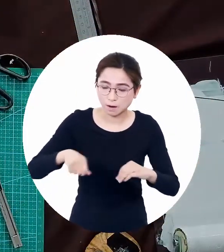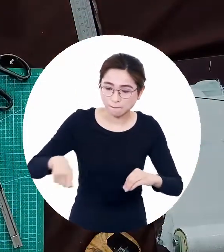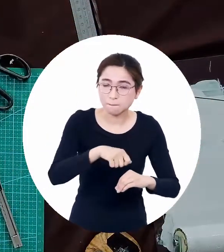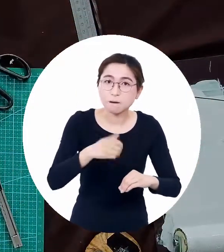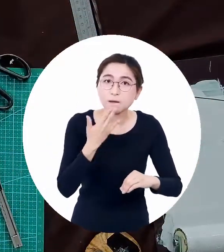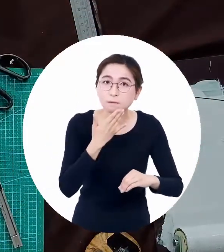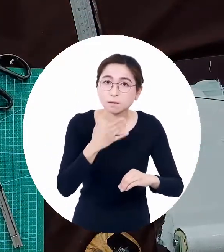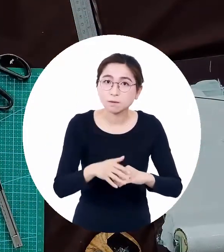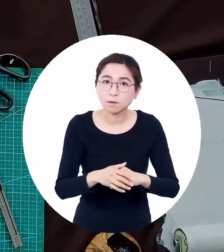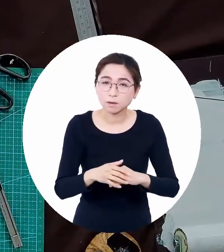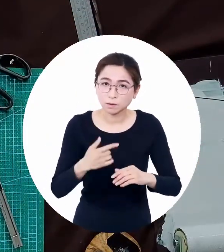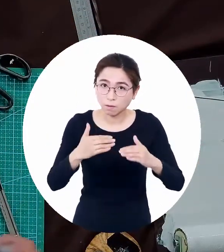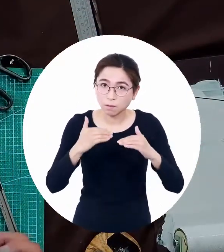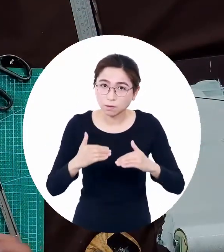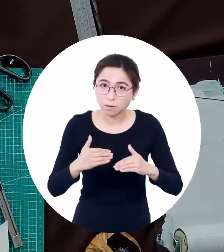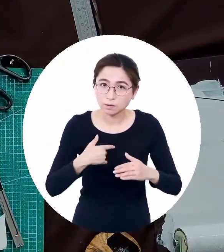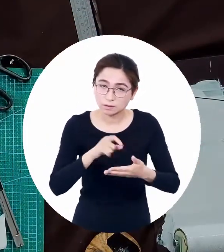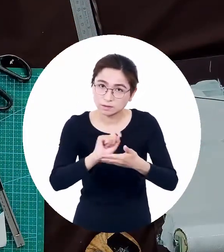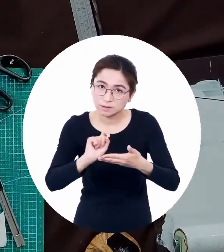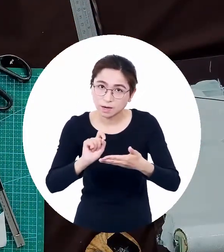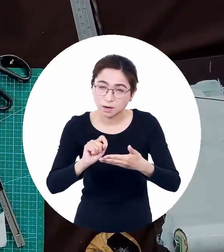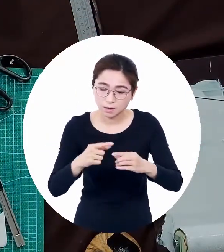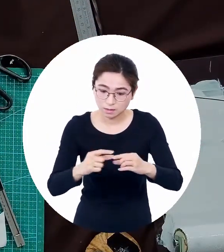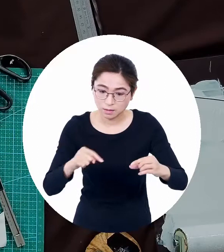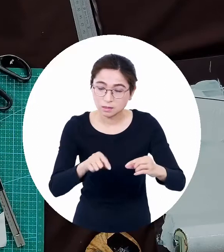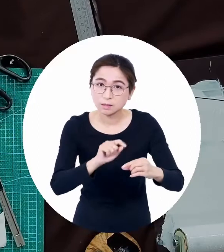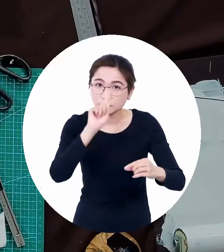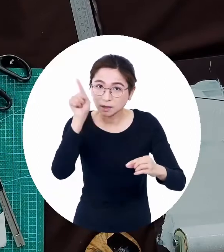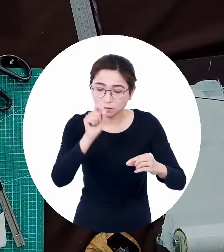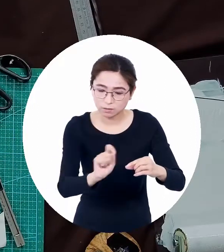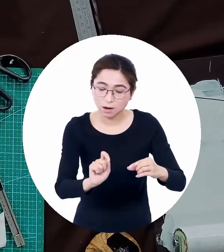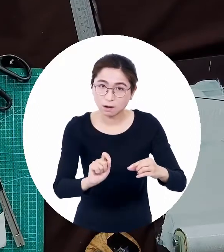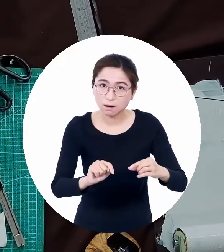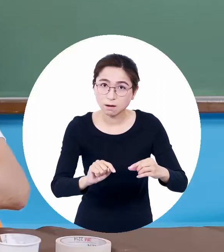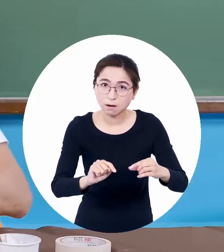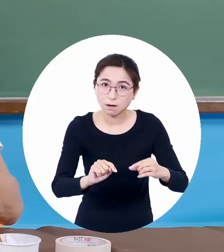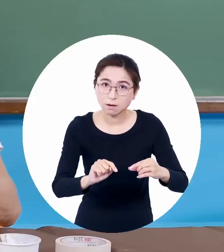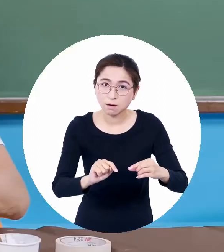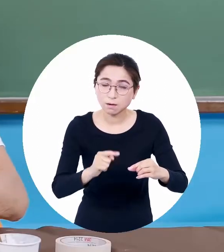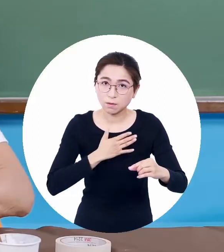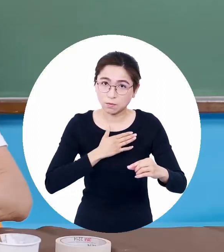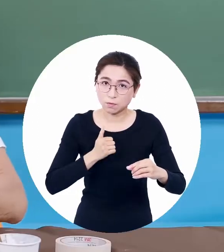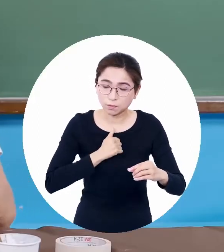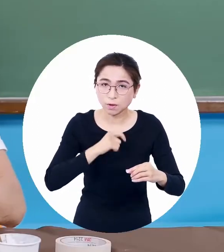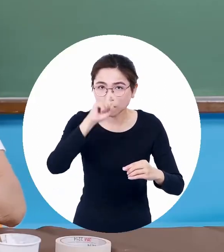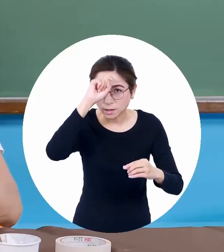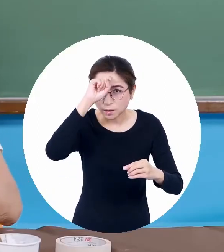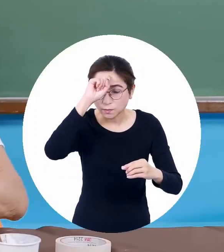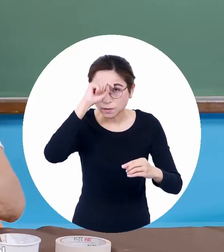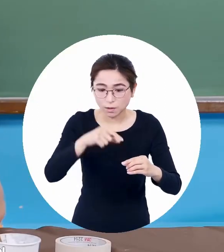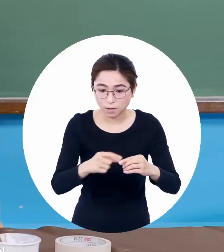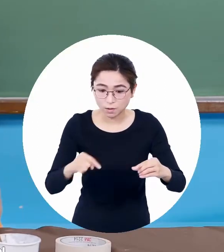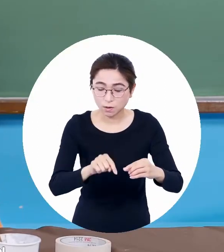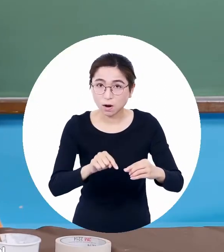會我有步驟咧，就寫低天空咧，呢個寫天空個字。預備定咧，你記得翻